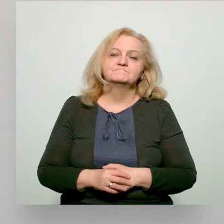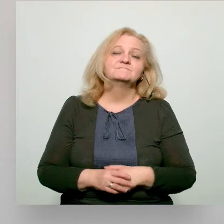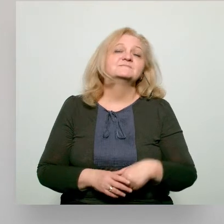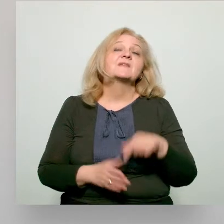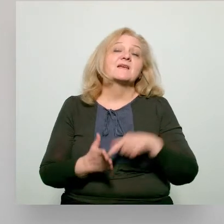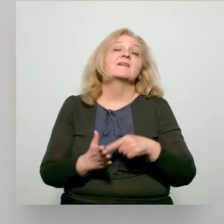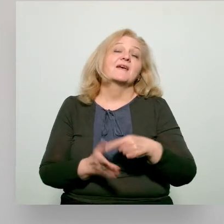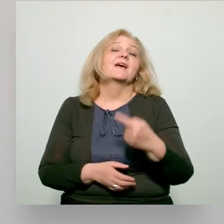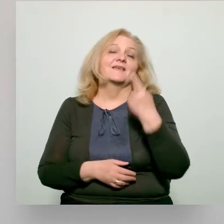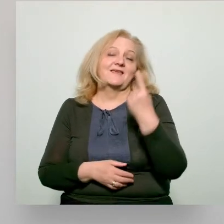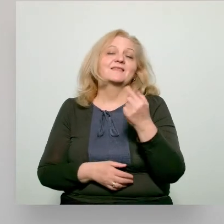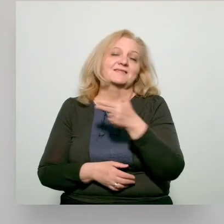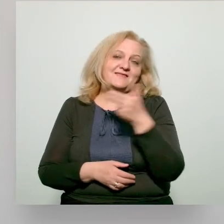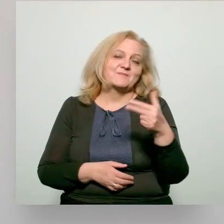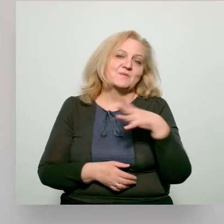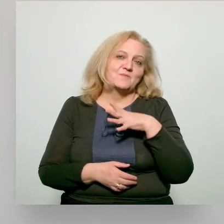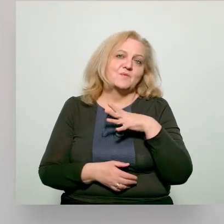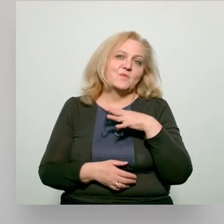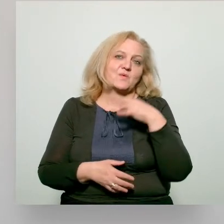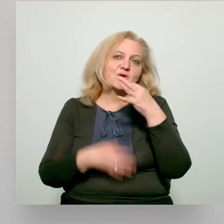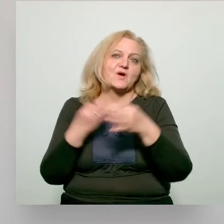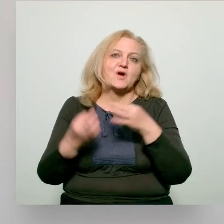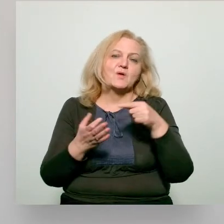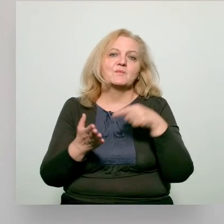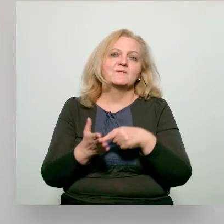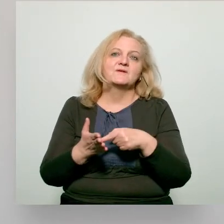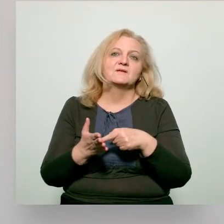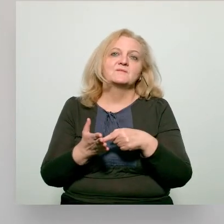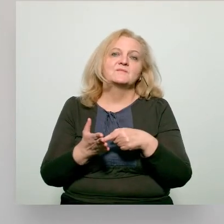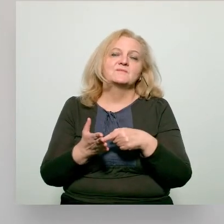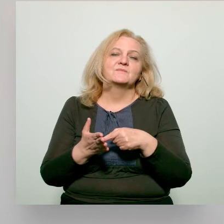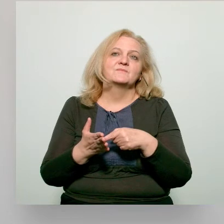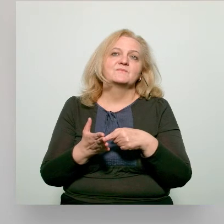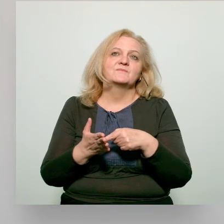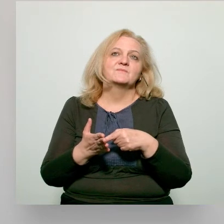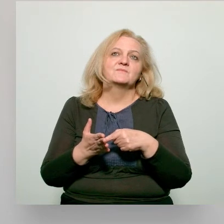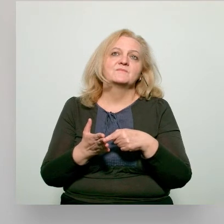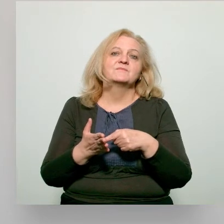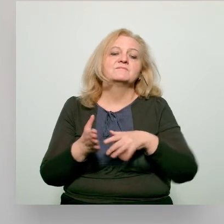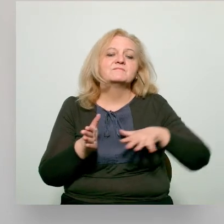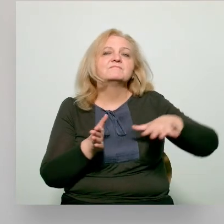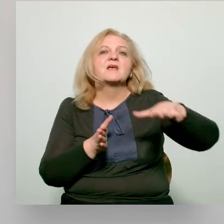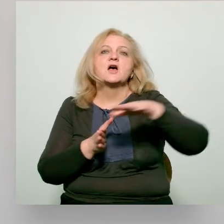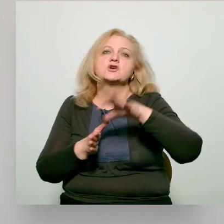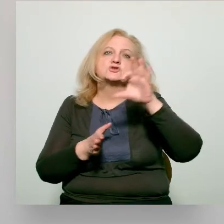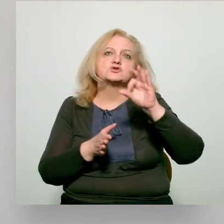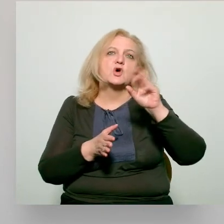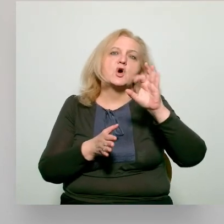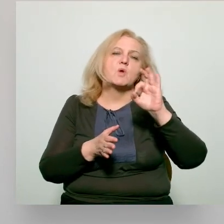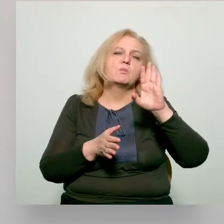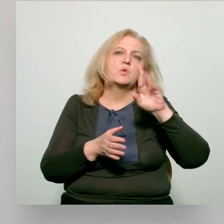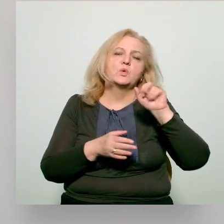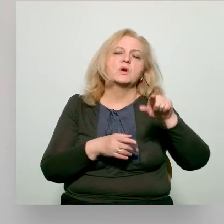motywie przypomniałam sobie tę paradę, którą zorganizowano pod Soborem Kijowskim